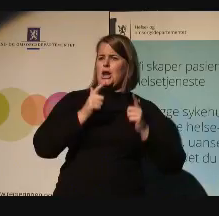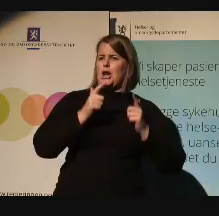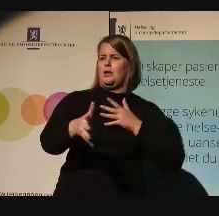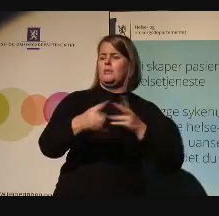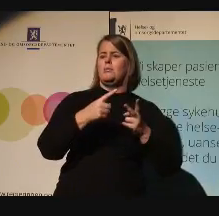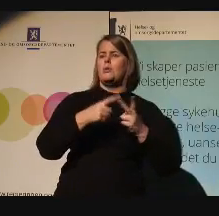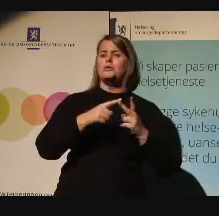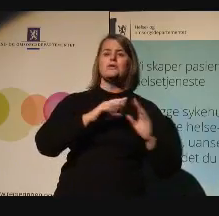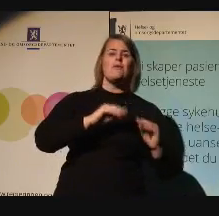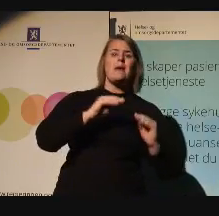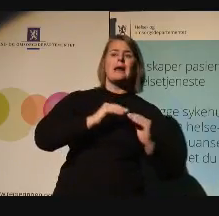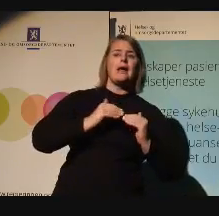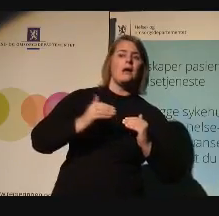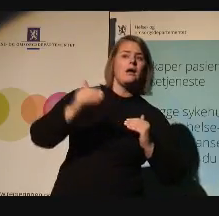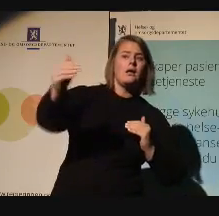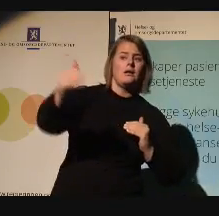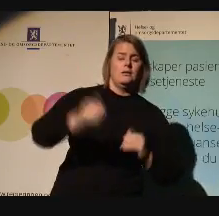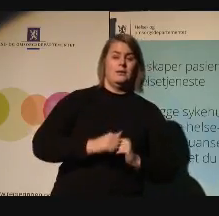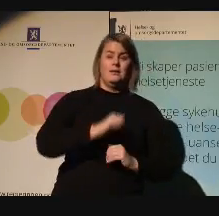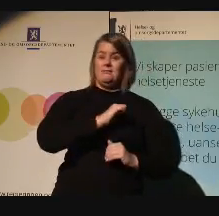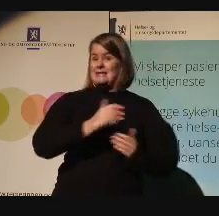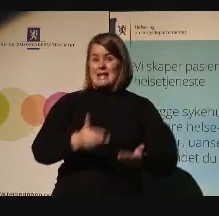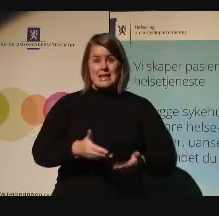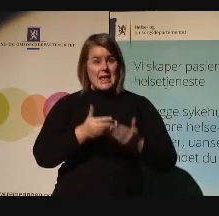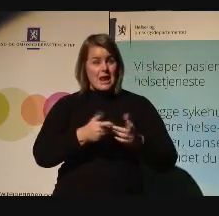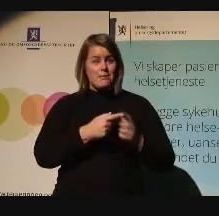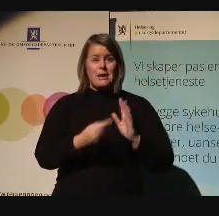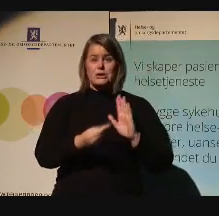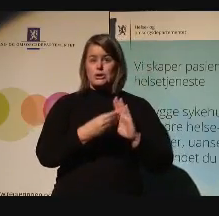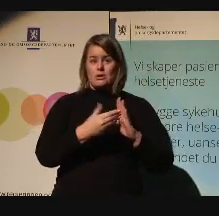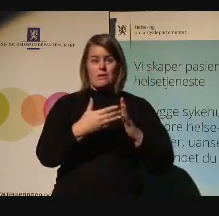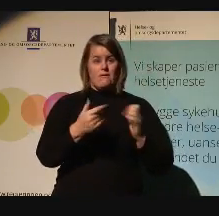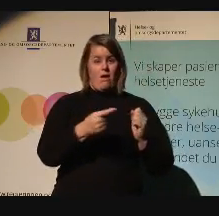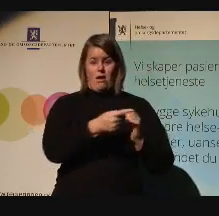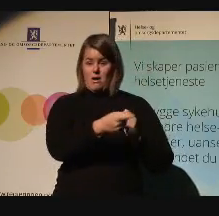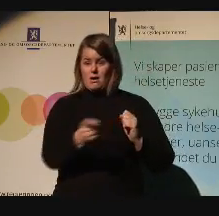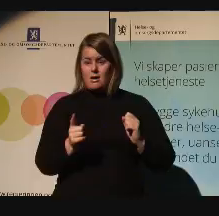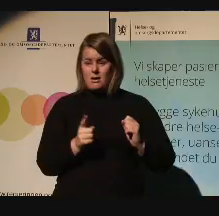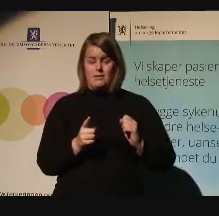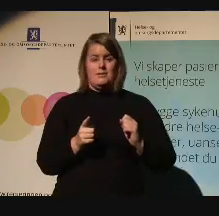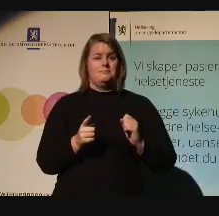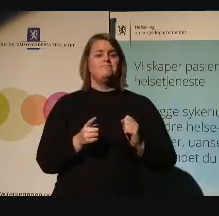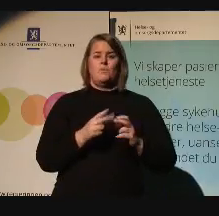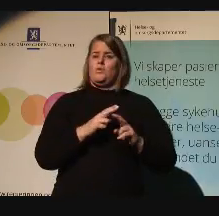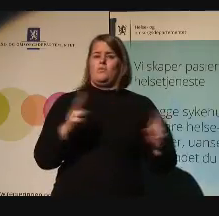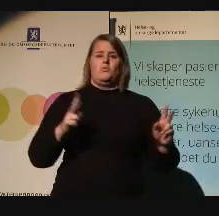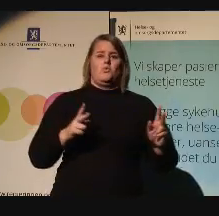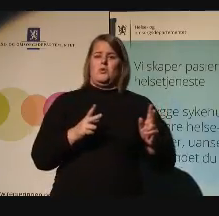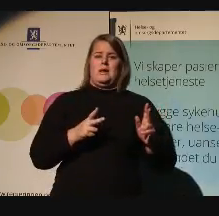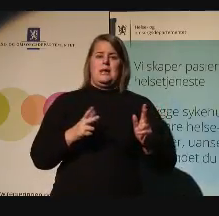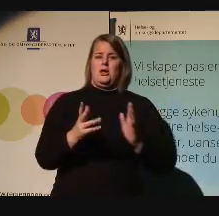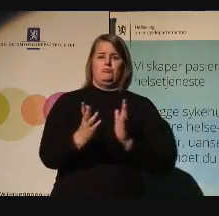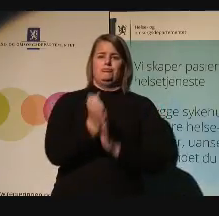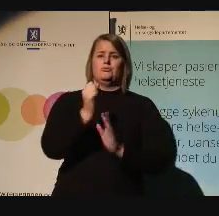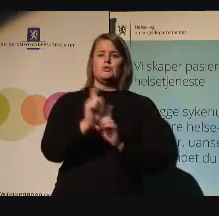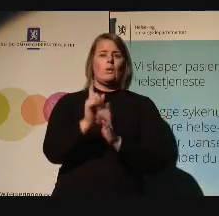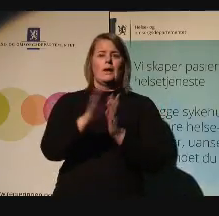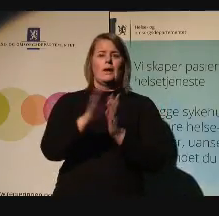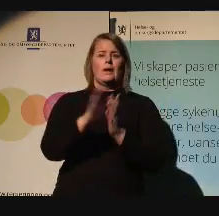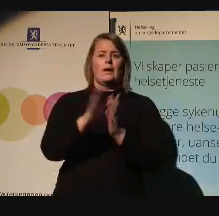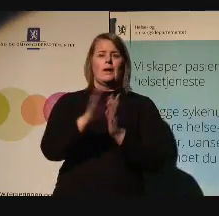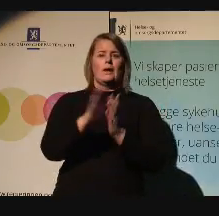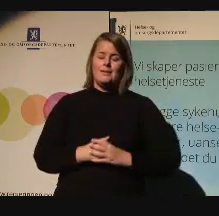forbedringer. Uten hjelp og støtte fra alle som arbeider sammen med Odny, hadde vi ikke fått til de resultatene vi belønnes med i